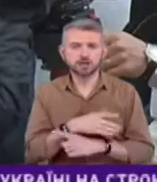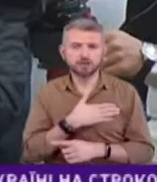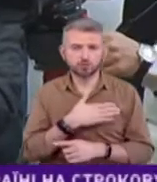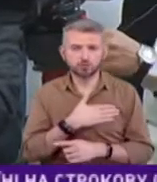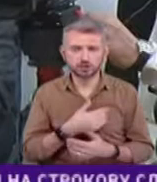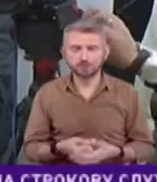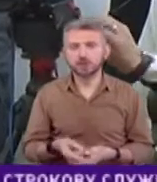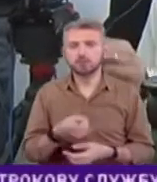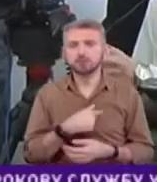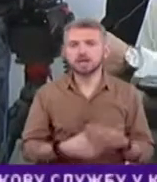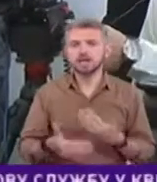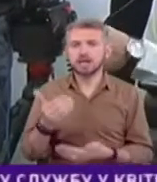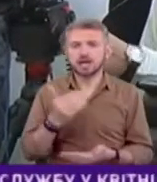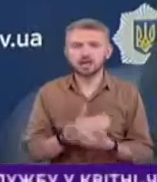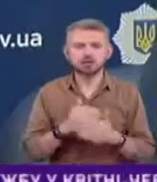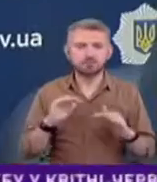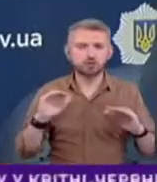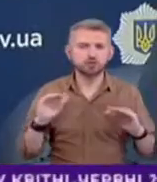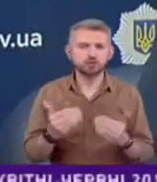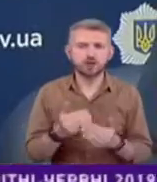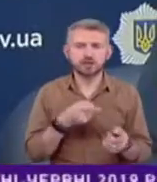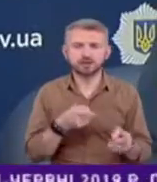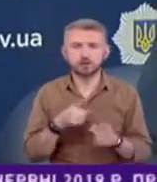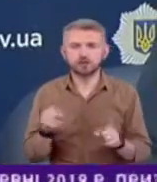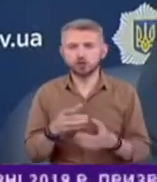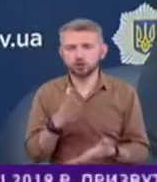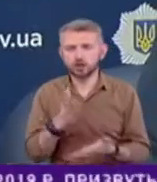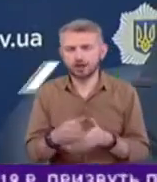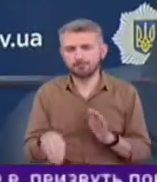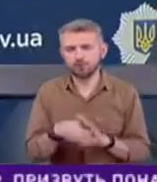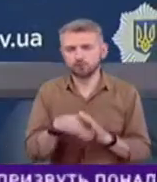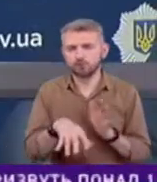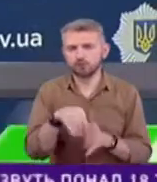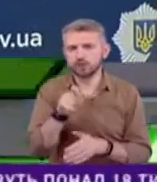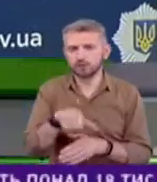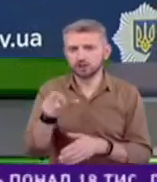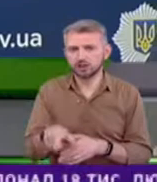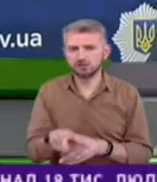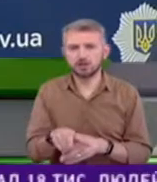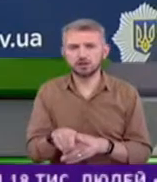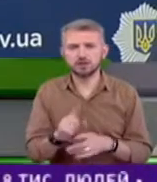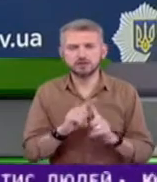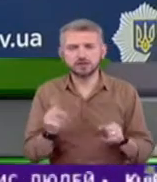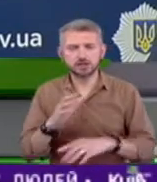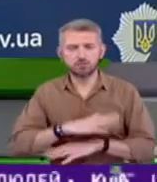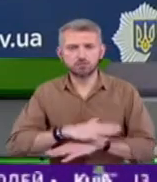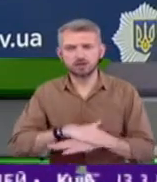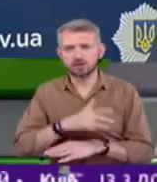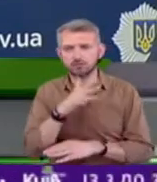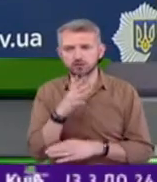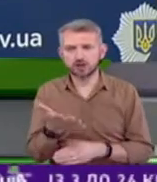Ми нарешті мінімізували оті загрози, які є, підкупу виборців. Нестандартна поведінка під